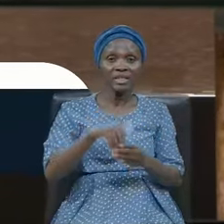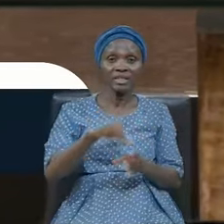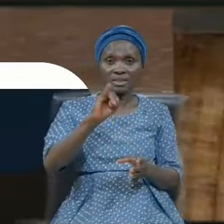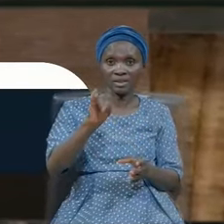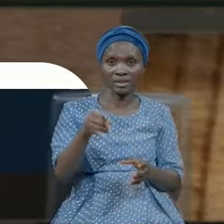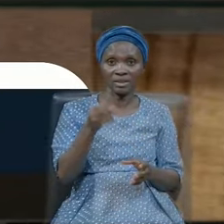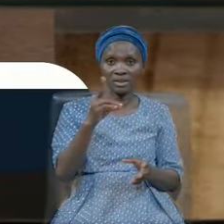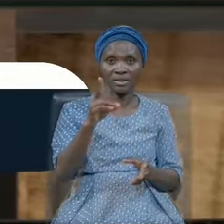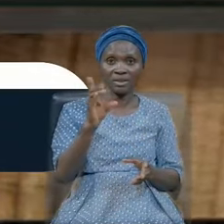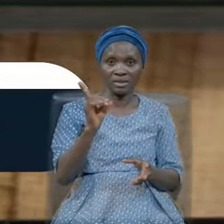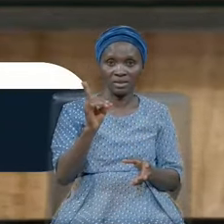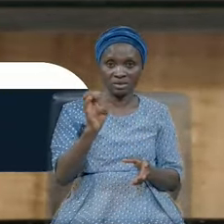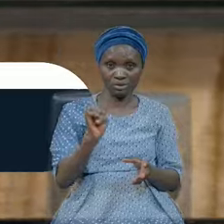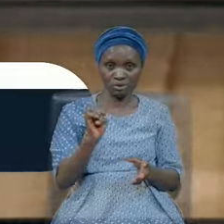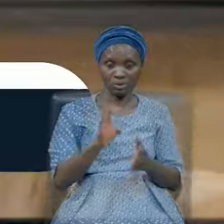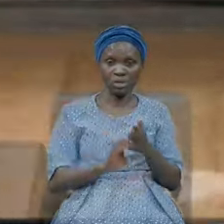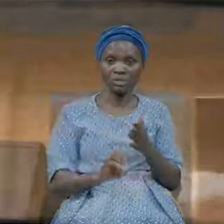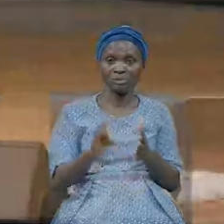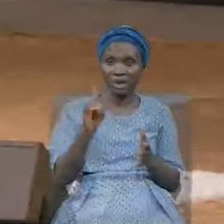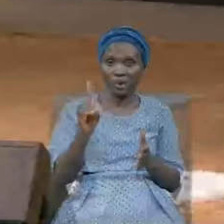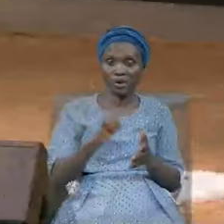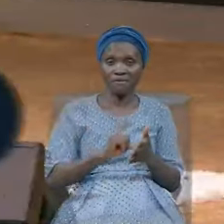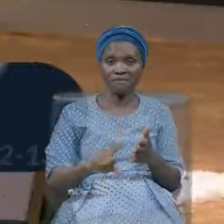à Jude.